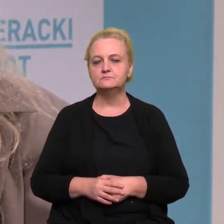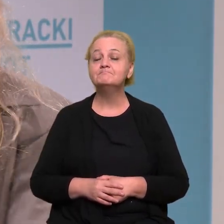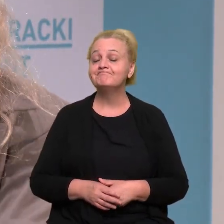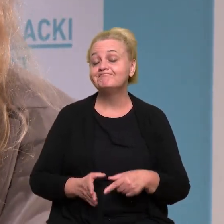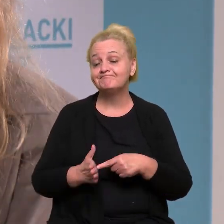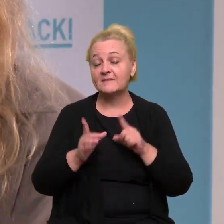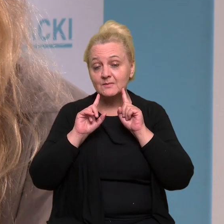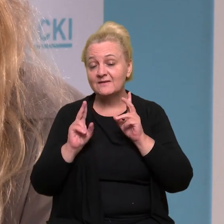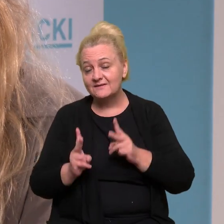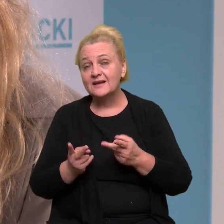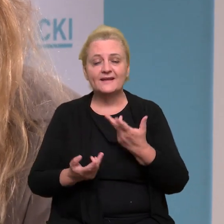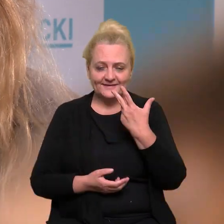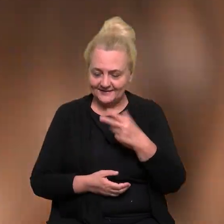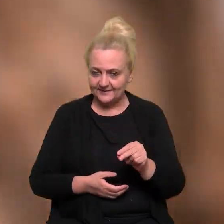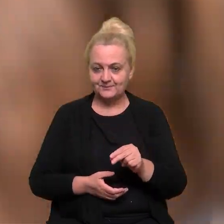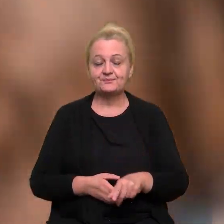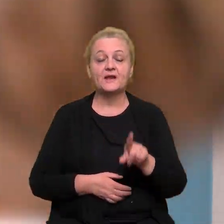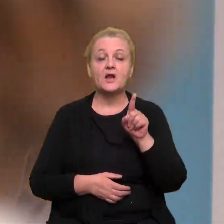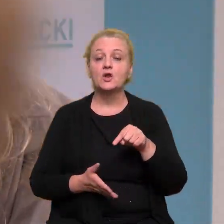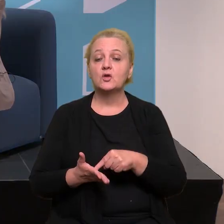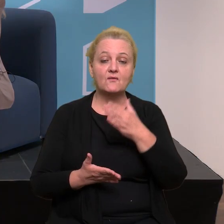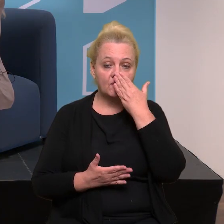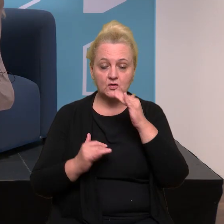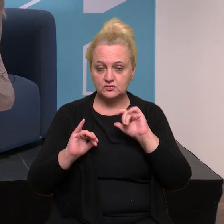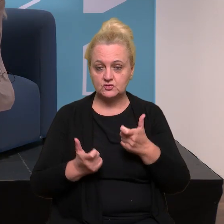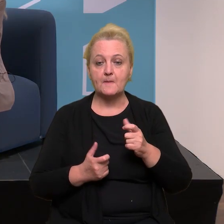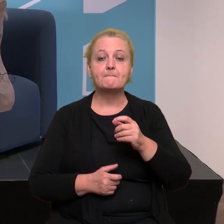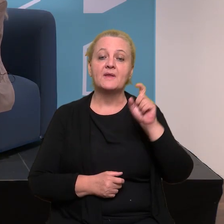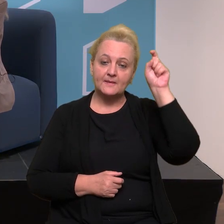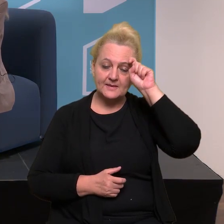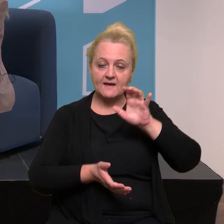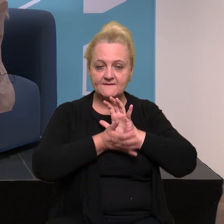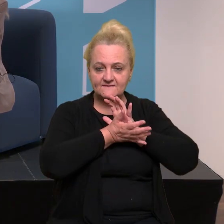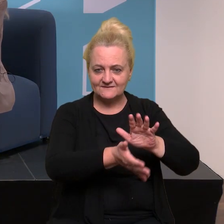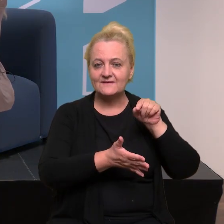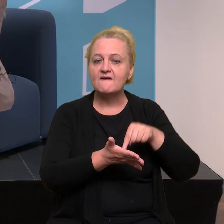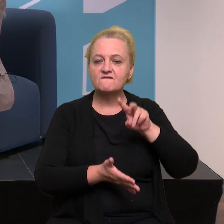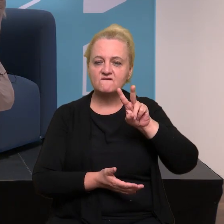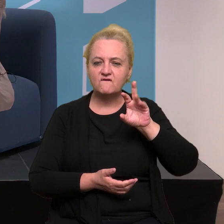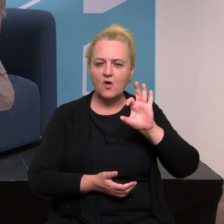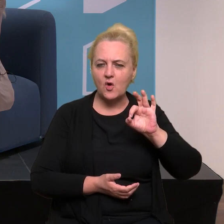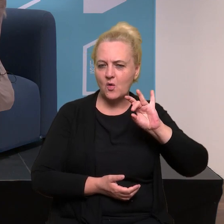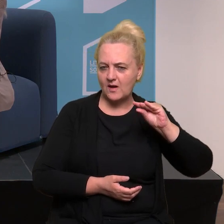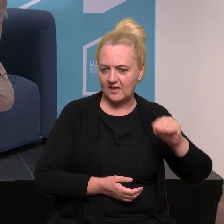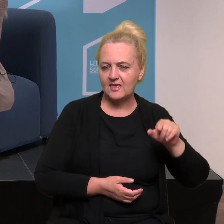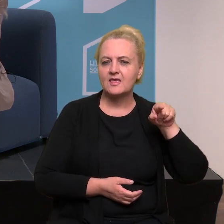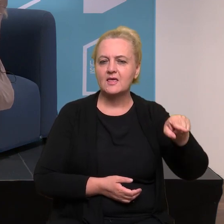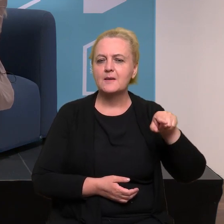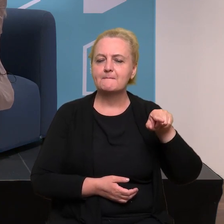W rzeczywistości nie. To jest tak, że niemieckie wydanie Vogue